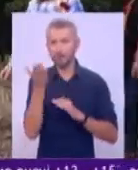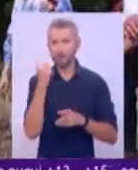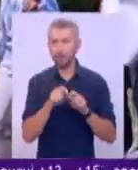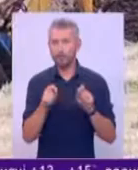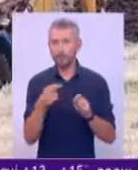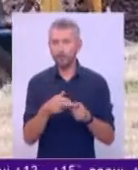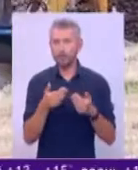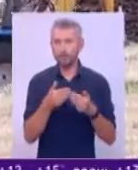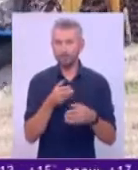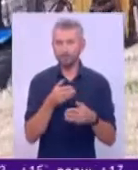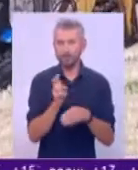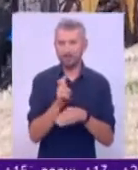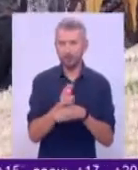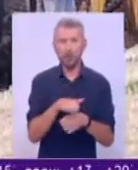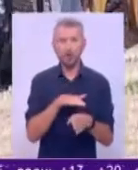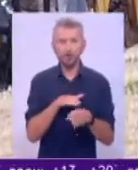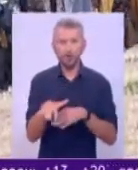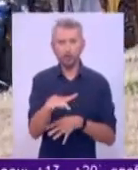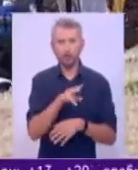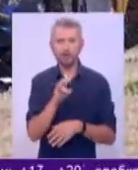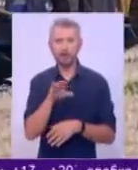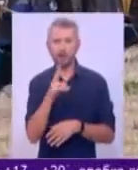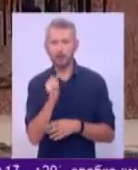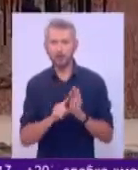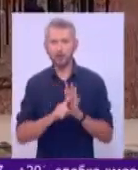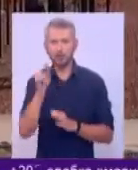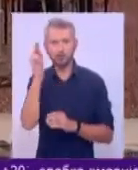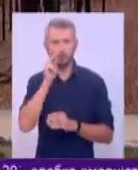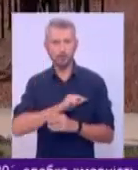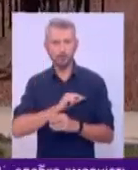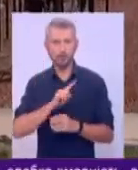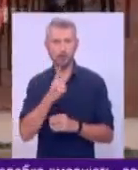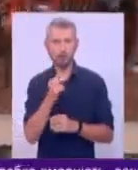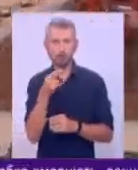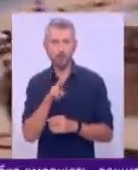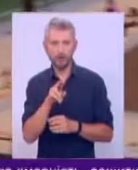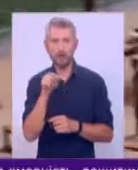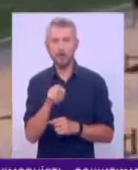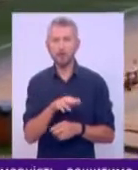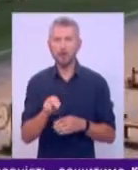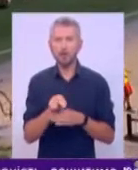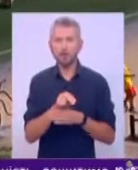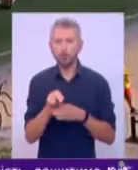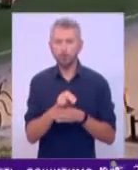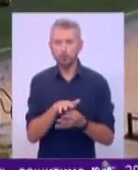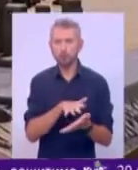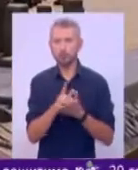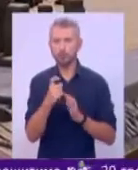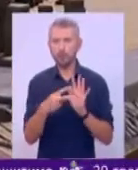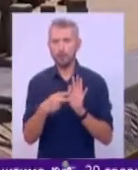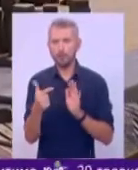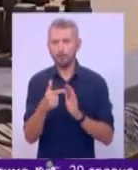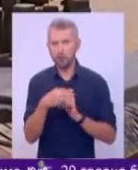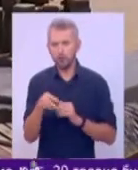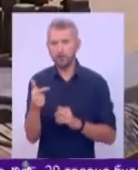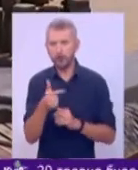для відвідувачів, а от повністю урочище Наталка запрацює з 1 червня. На реконструкцію цієї території пішло 107 мільйонів гривень.